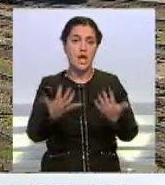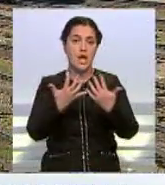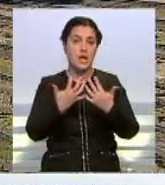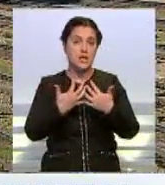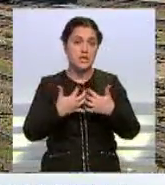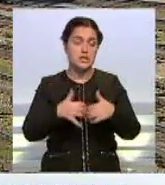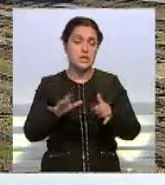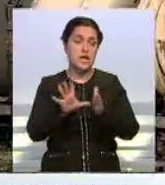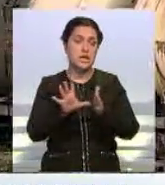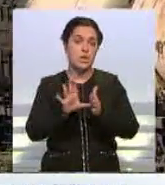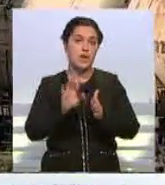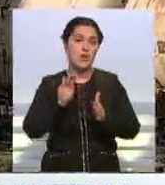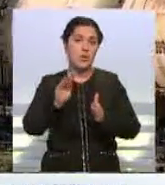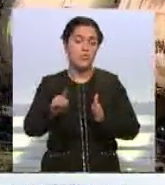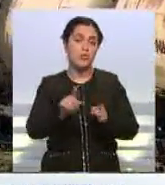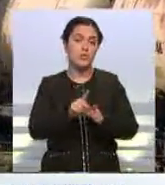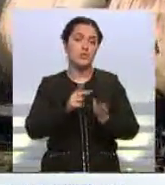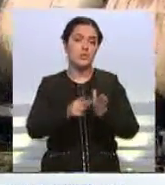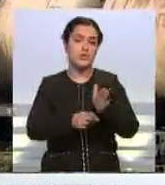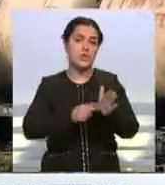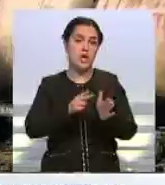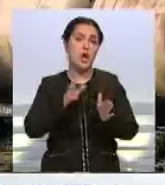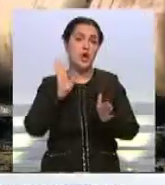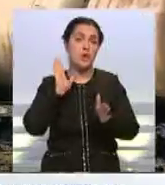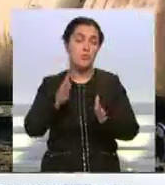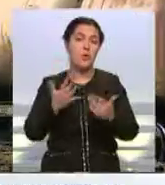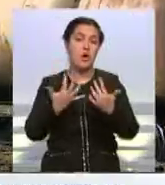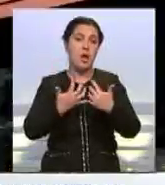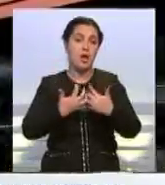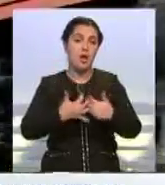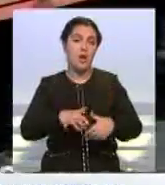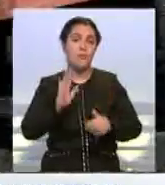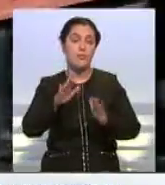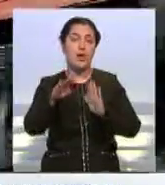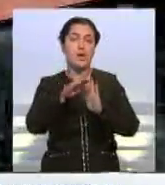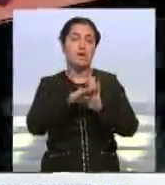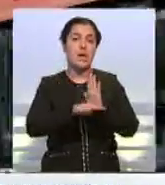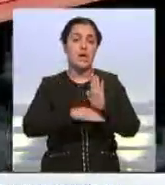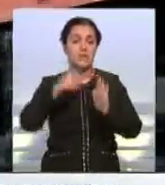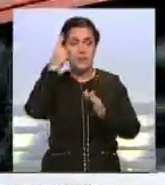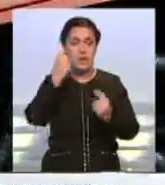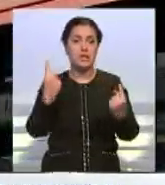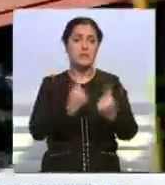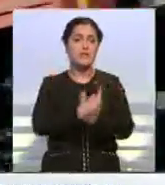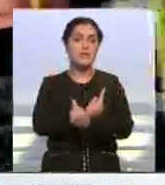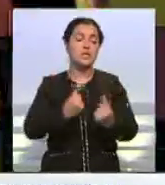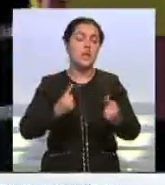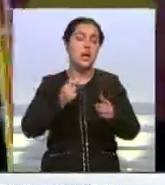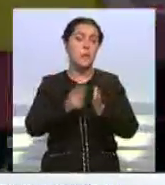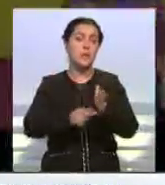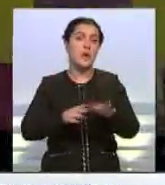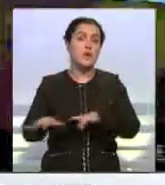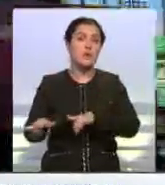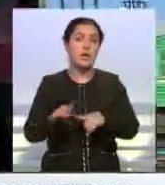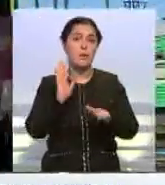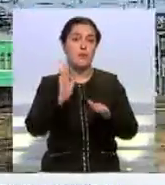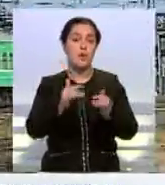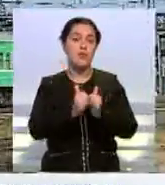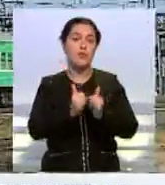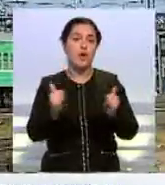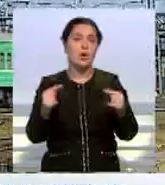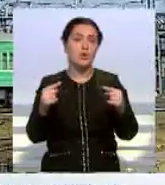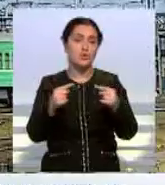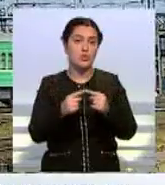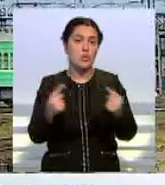Цифровизация коснется и сферы железнодорожного транспорта. Планируется автоматизировать график прогноза движения поездов. Разработчики намерены повысить